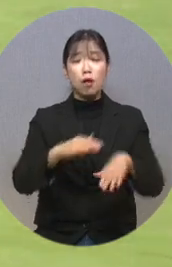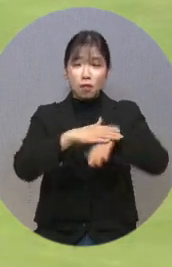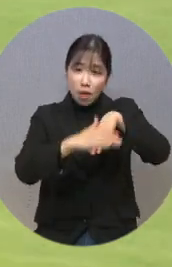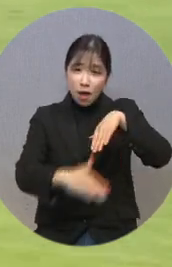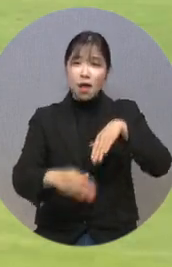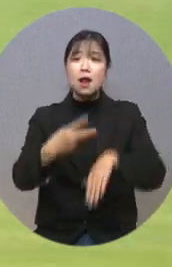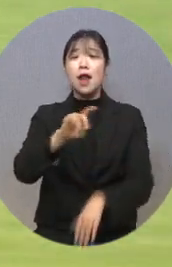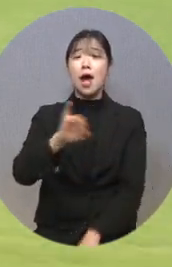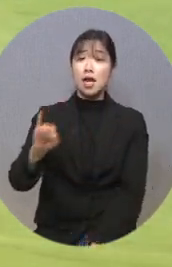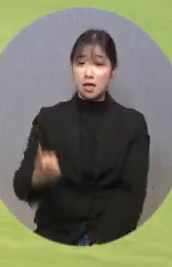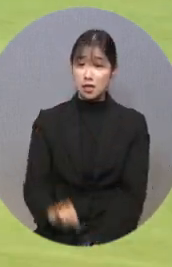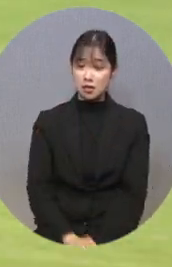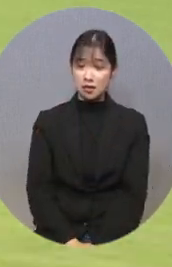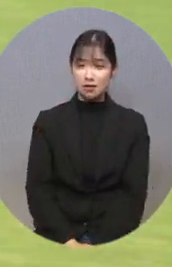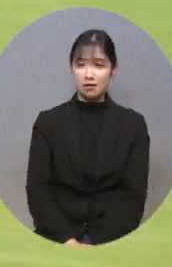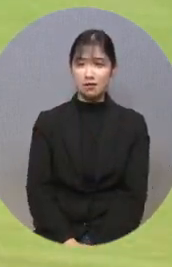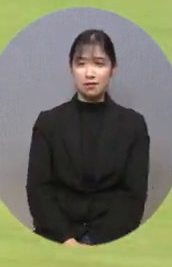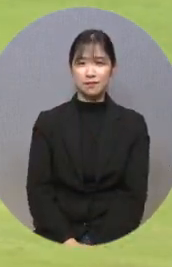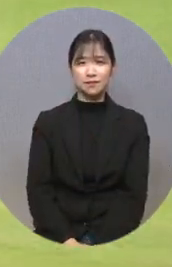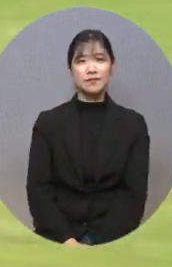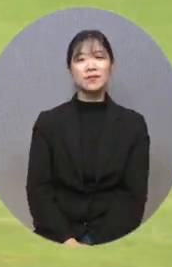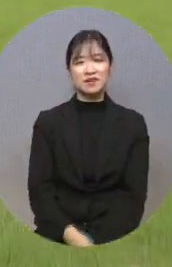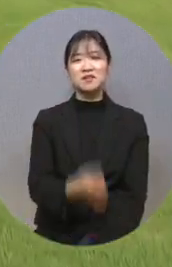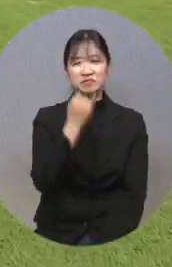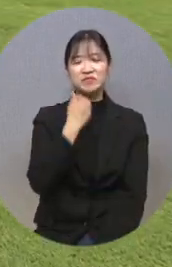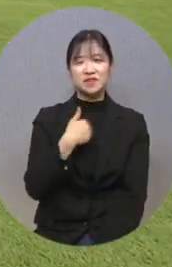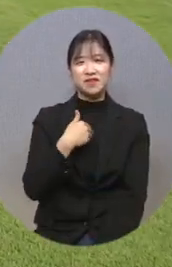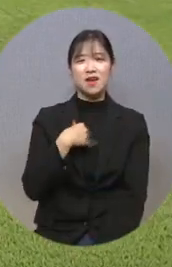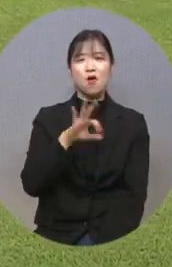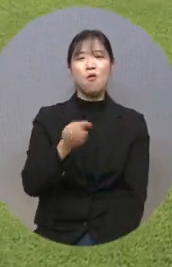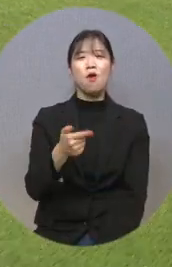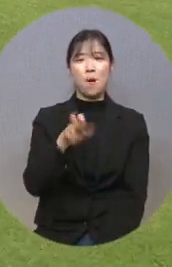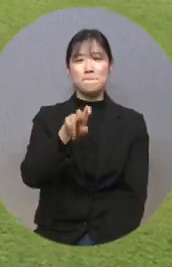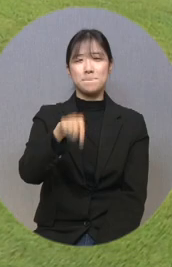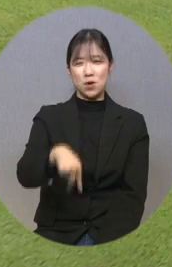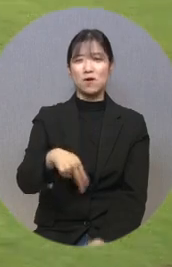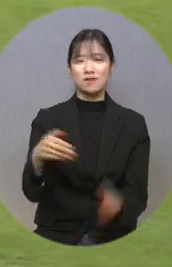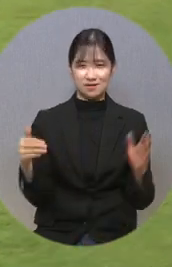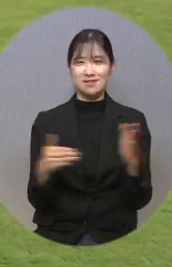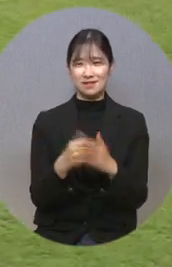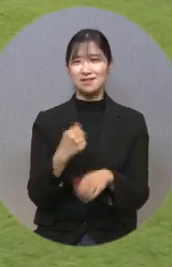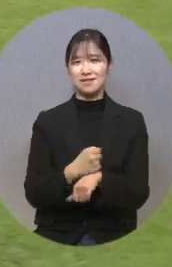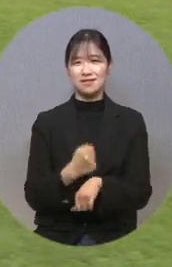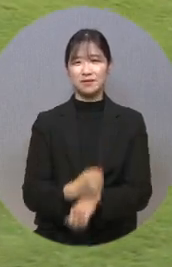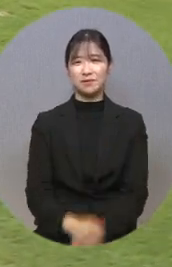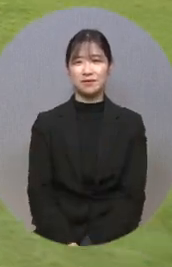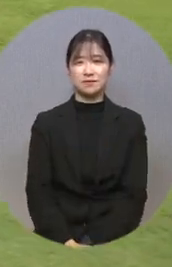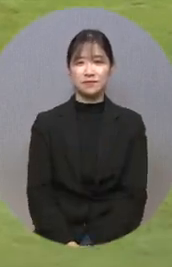아, 오빠. 괜찮아. 내가 원퍼스 끝낼 거야. 아, 오빠.